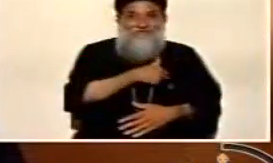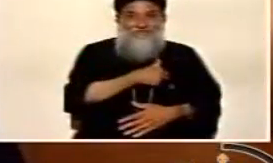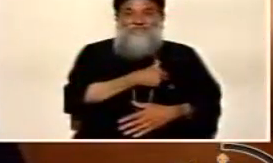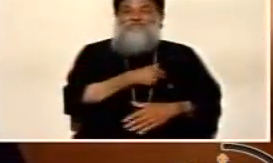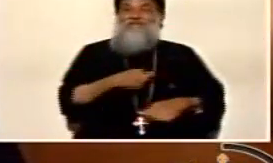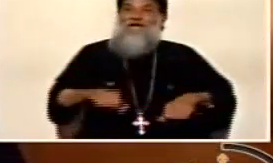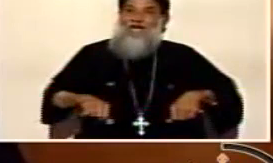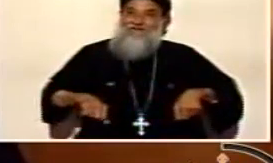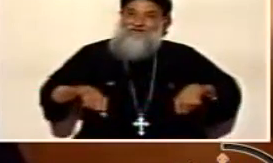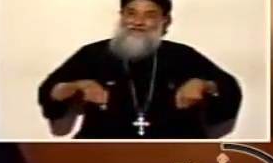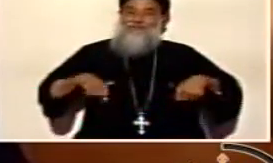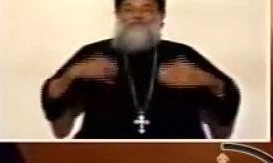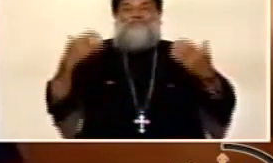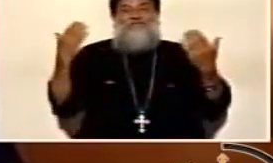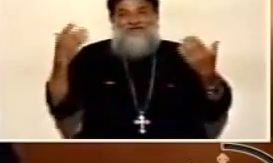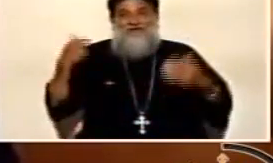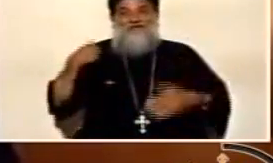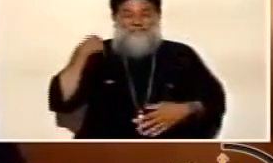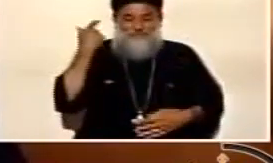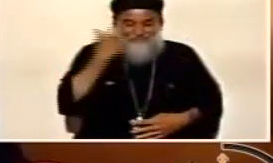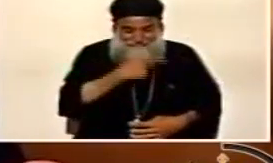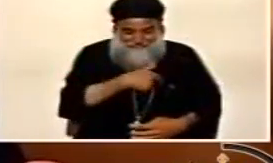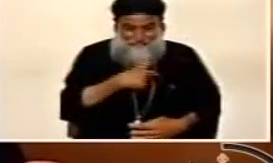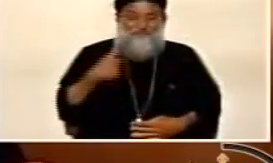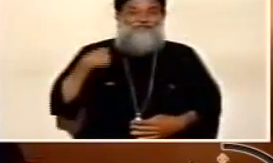مثاليين، فالواحد يبقى عايش